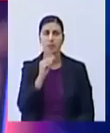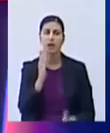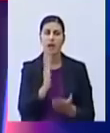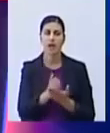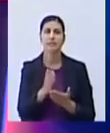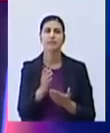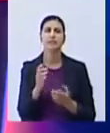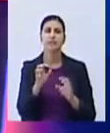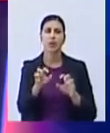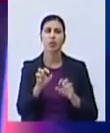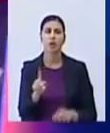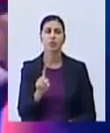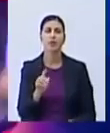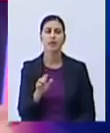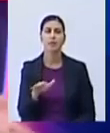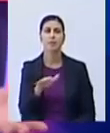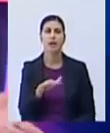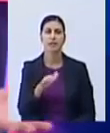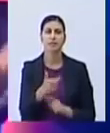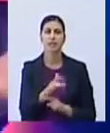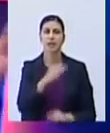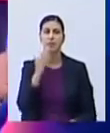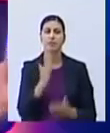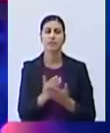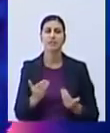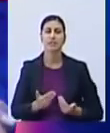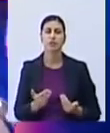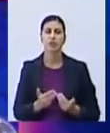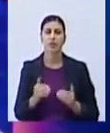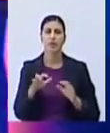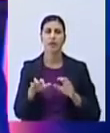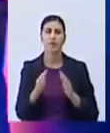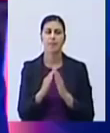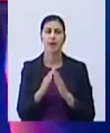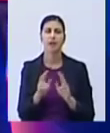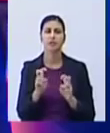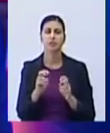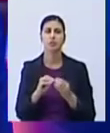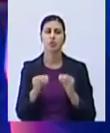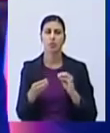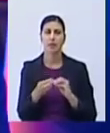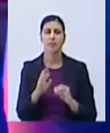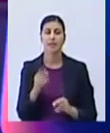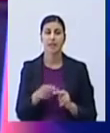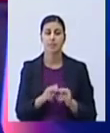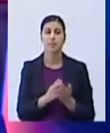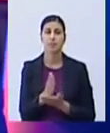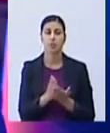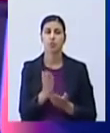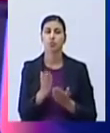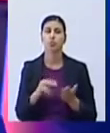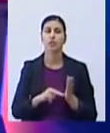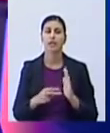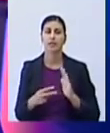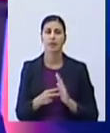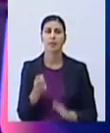არის დაუკანონებელი ფართები, ძალიან ბევრ საცხოვრებელ ფართთან დაკავშირებით პრობლემა და აი ამ მიმართულებით თუ კი